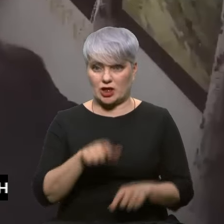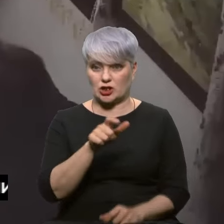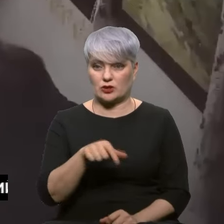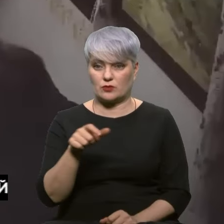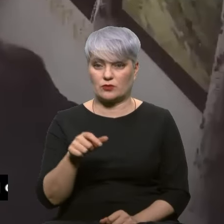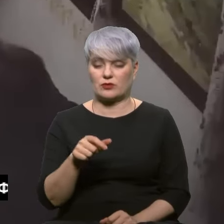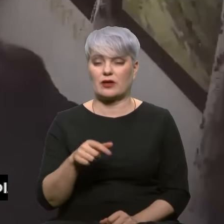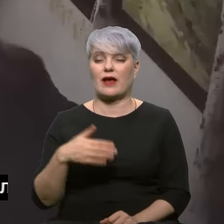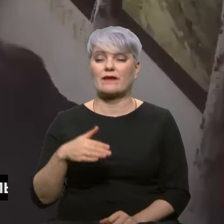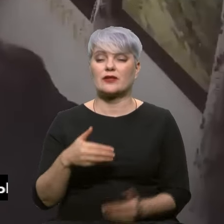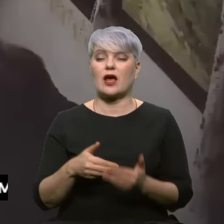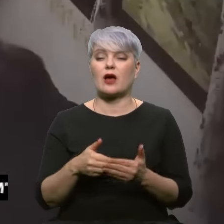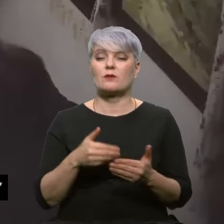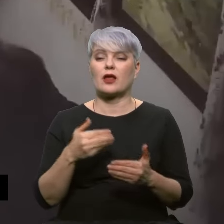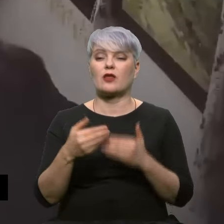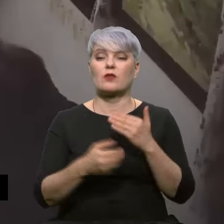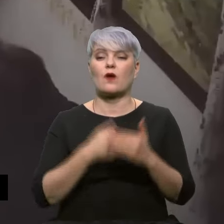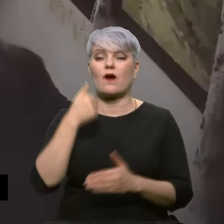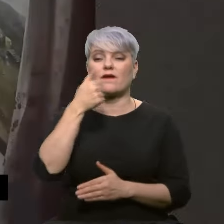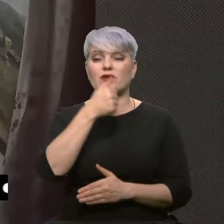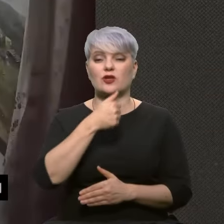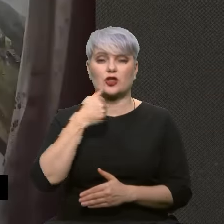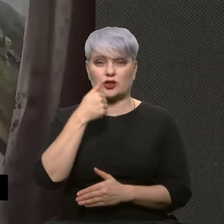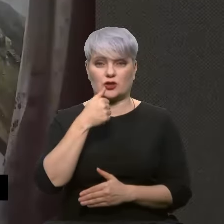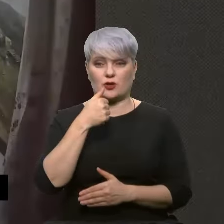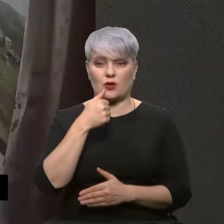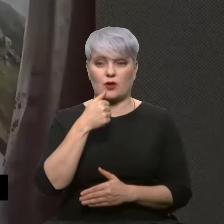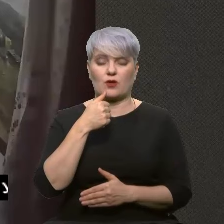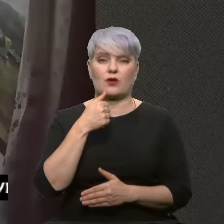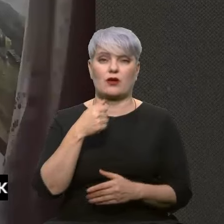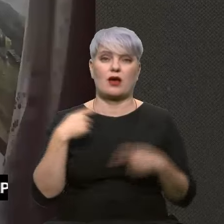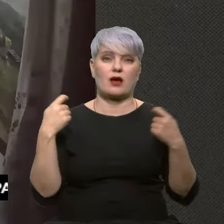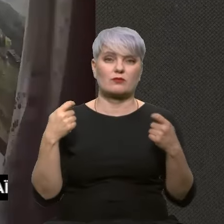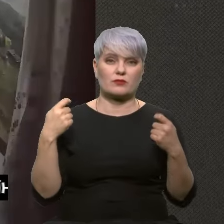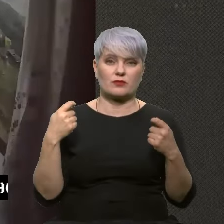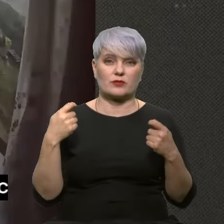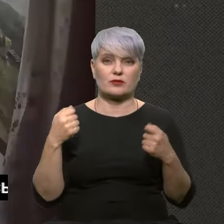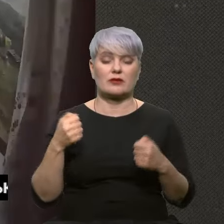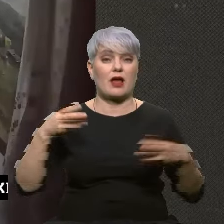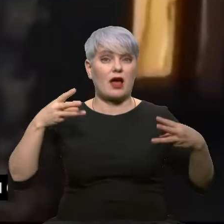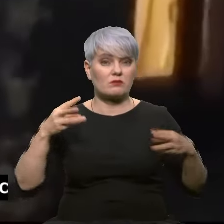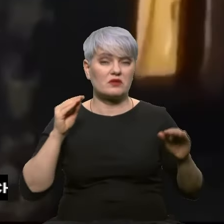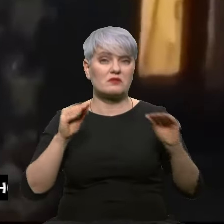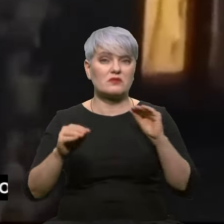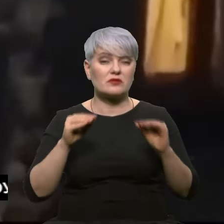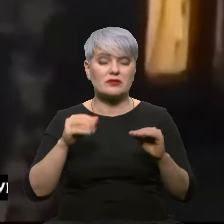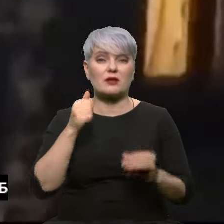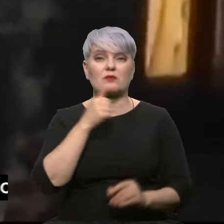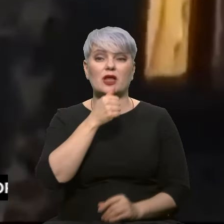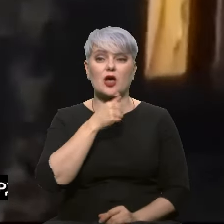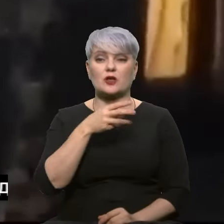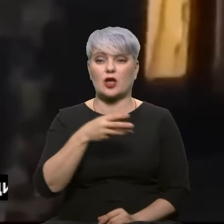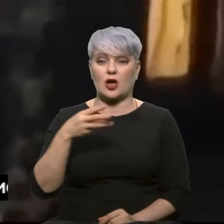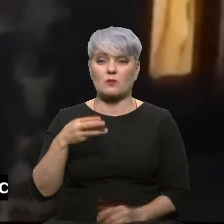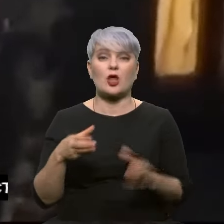відео з передноворічного корпоративу медійників. А номери, які орендувала команда «Бігуса», невідомі встановили приховані камери. Імовірно,